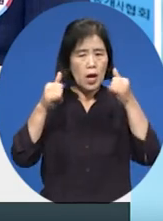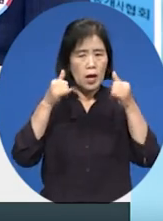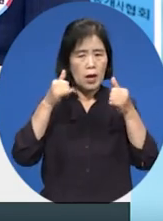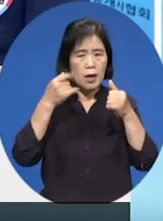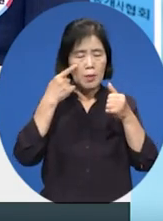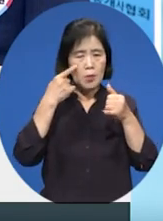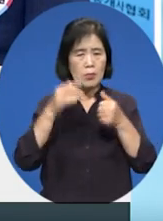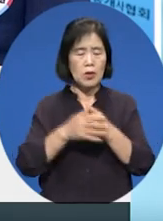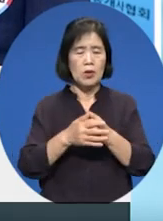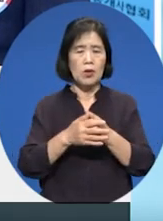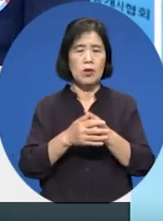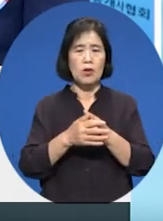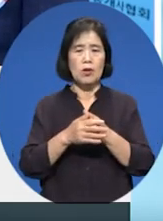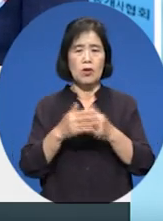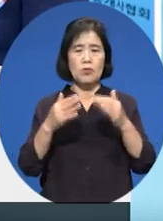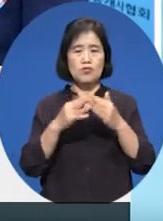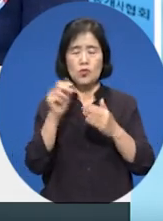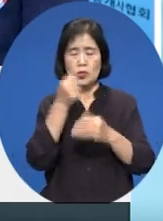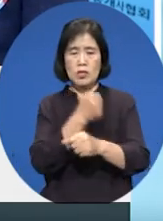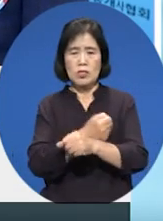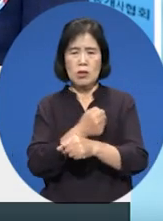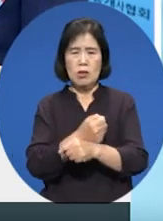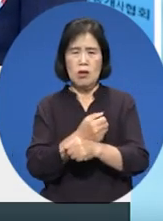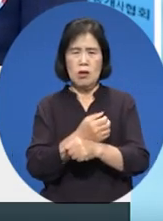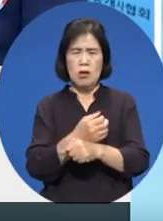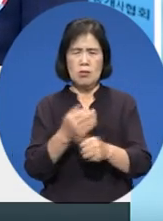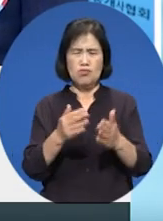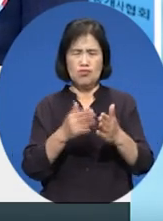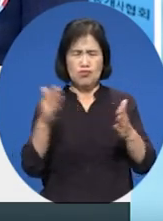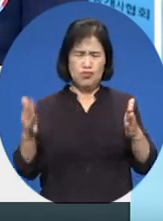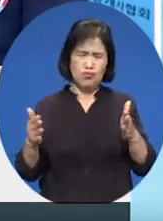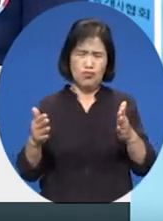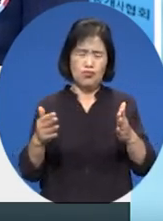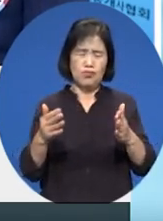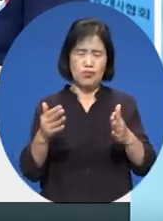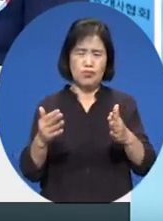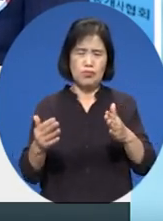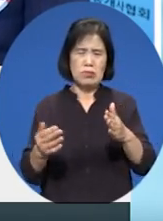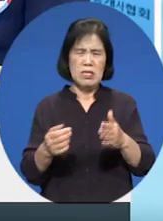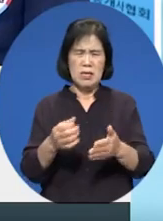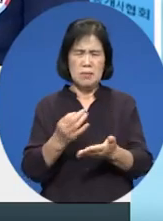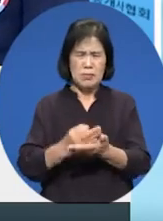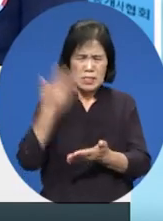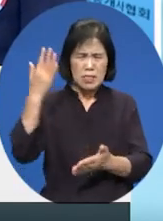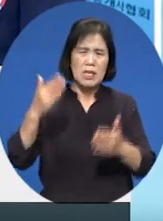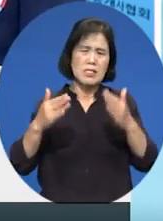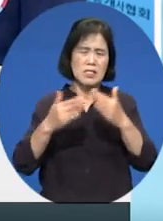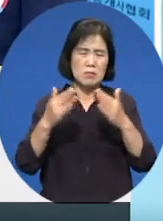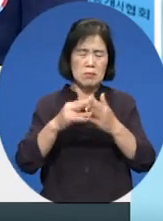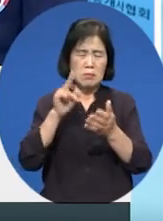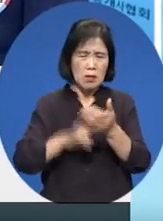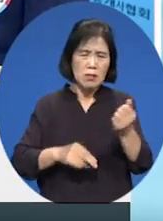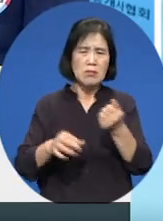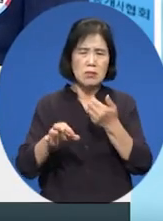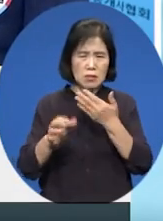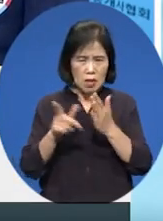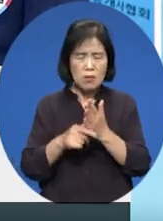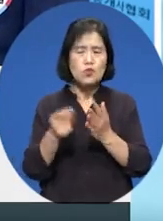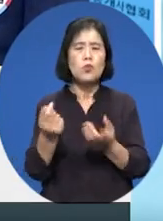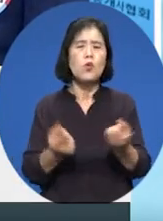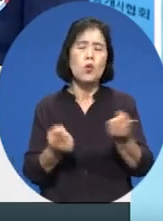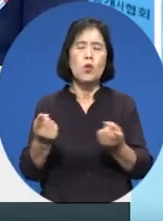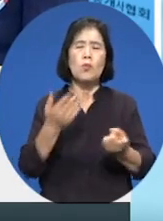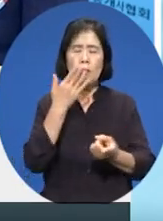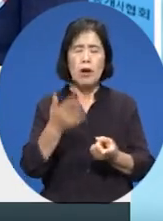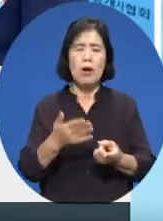네. 자기네들도 고액의 구간에서는 유연하게 대체할 수 있다. 그러나 먹고는 살아야 될 거 아니냐. 그런 얘기들도